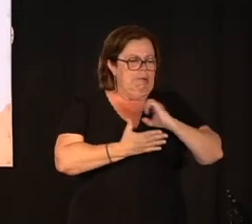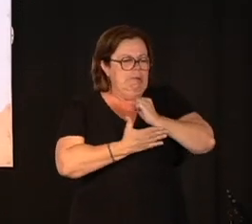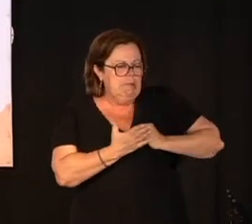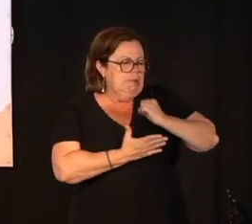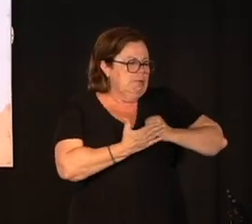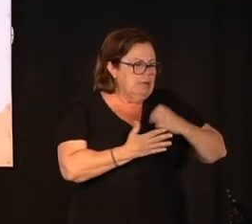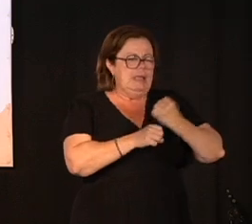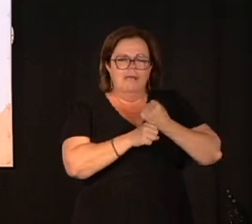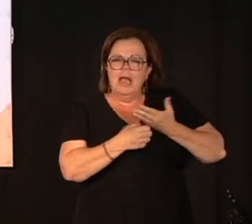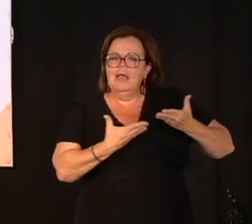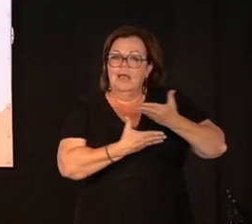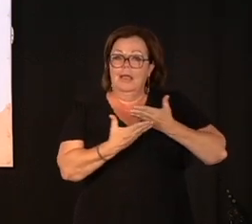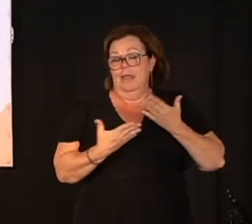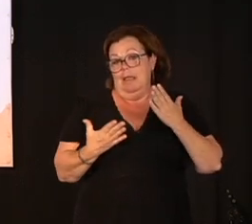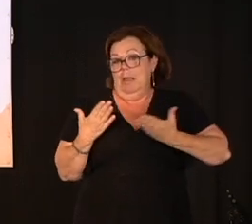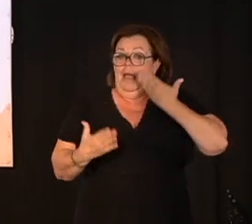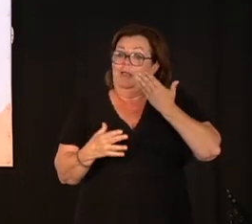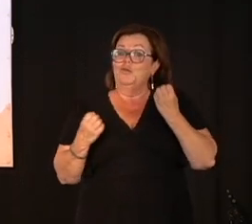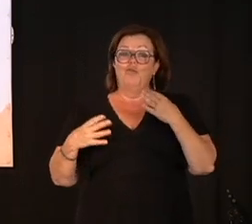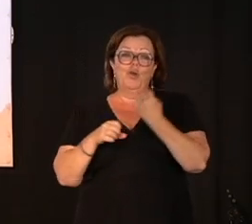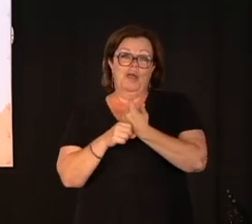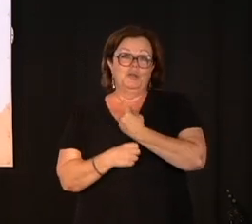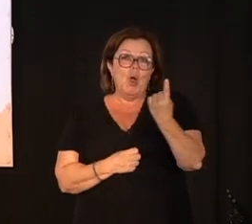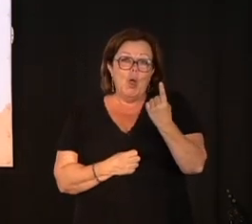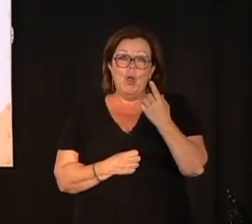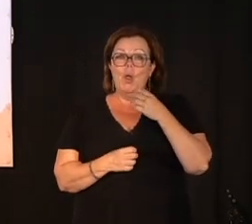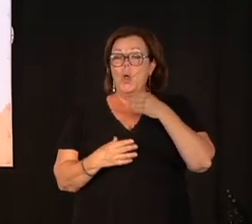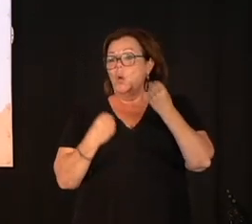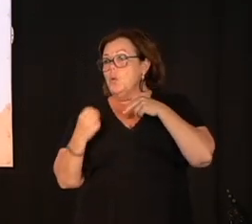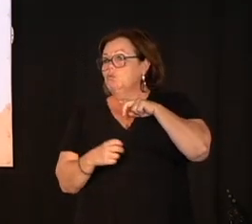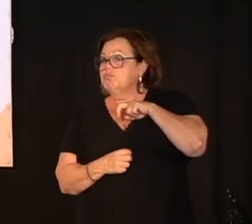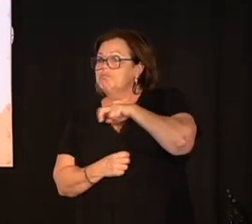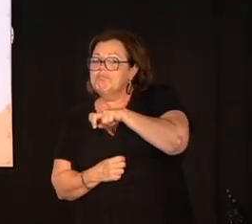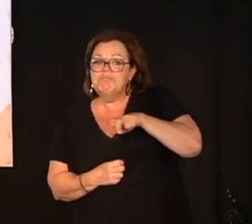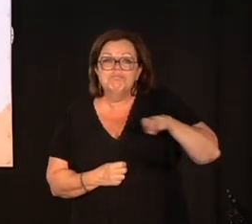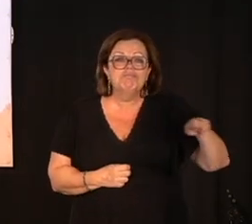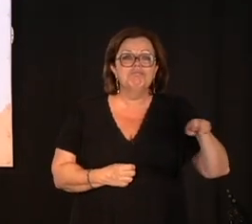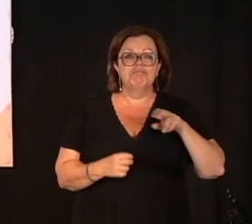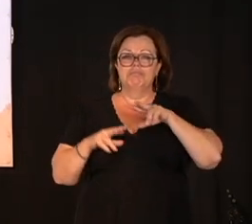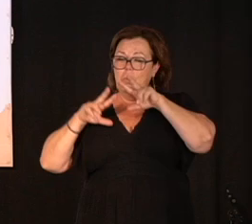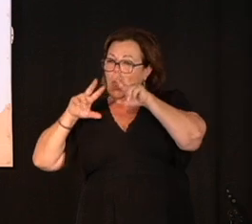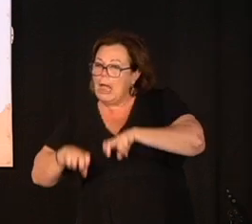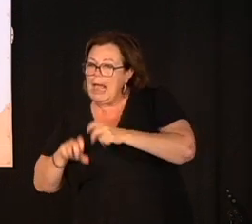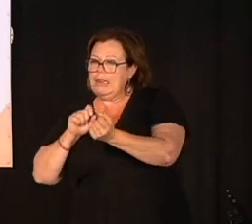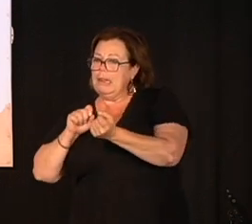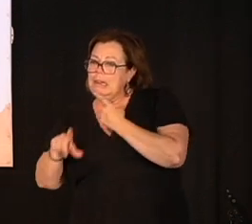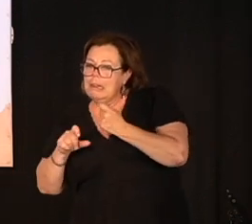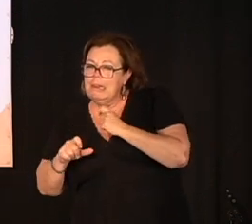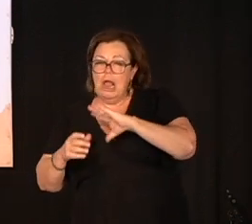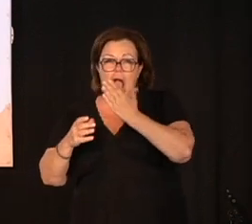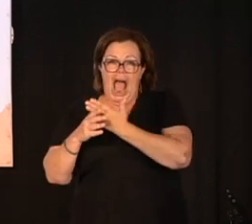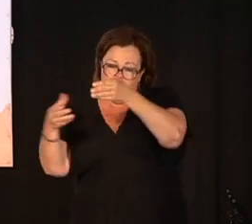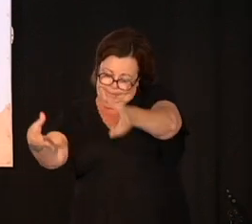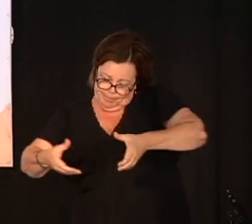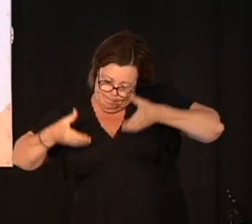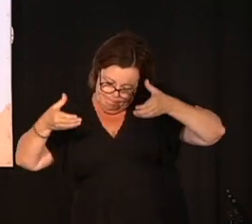solitaire, et ça fait partie du travail, on va sur les terrains, on fait des enquêtes, on va dans les archives, donc il y a tout un travail qui est solitaire,